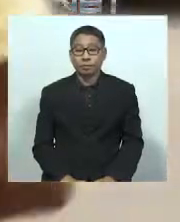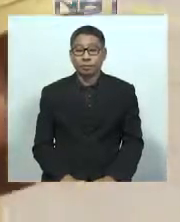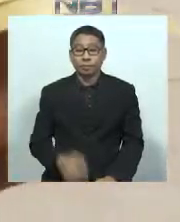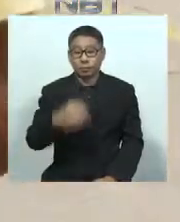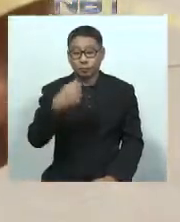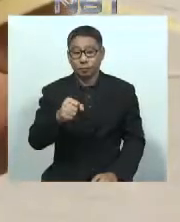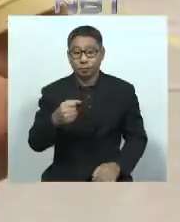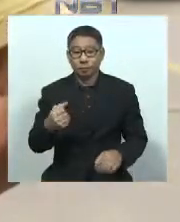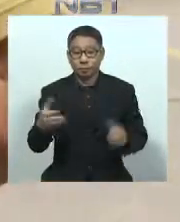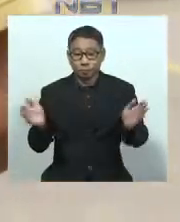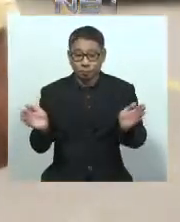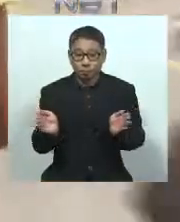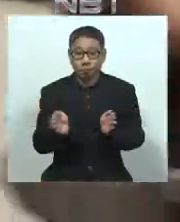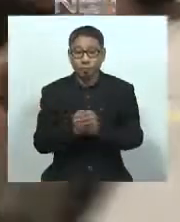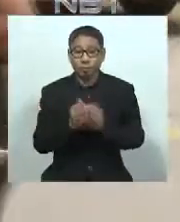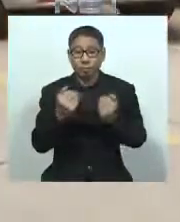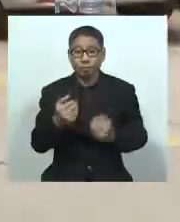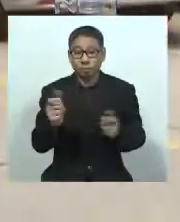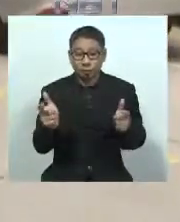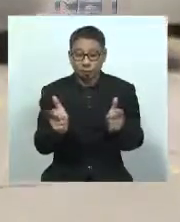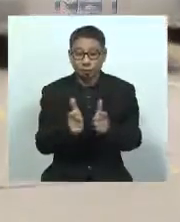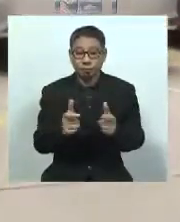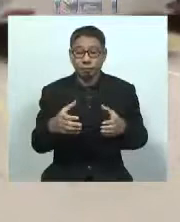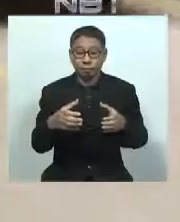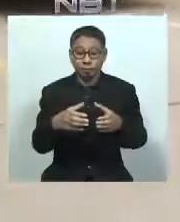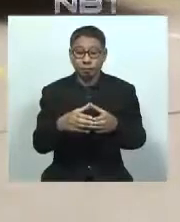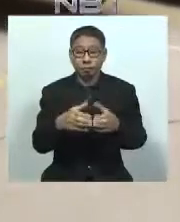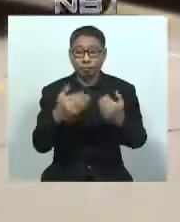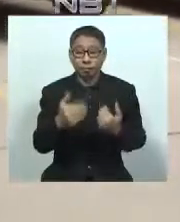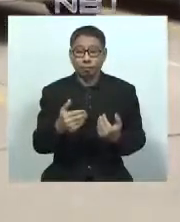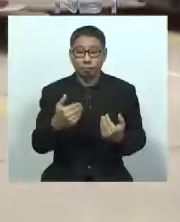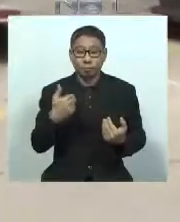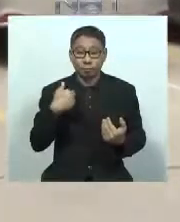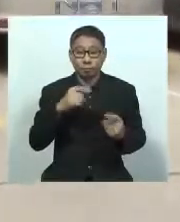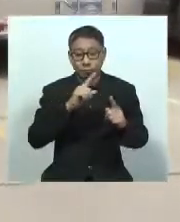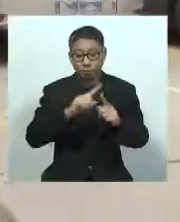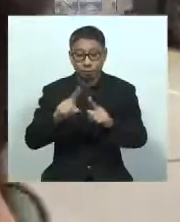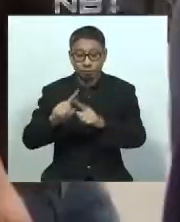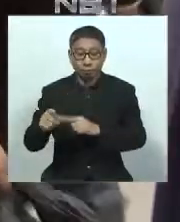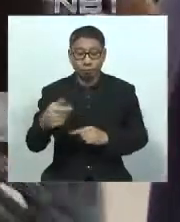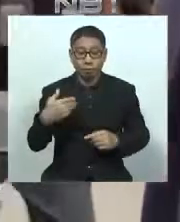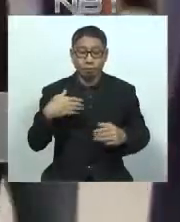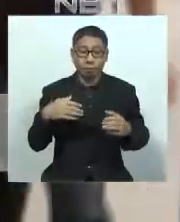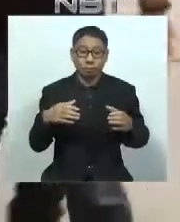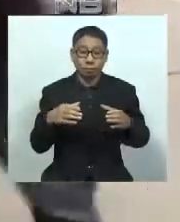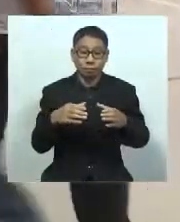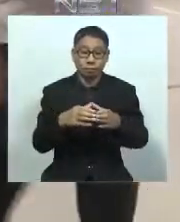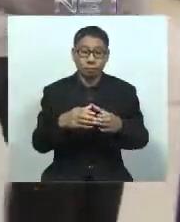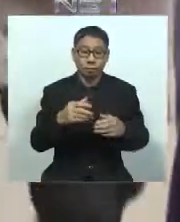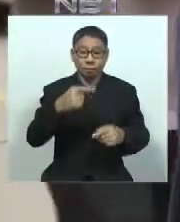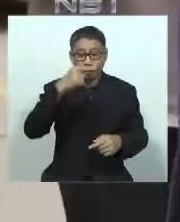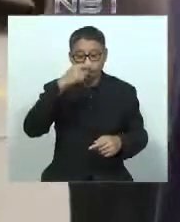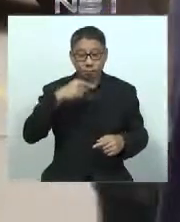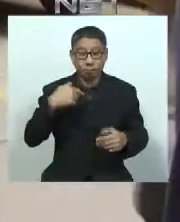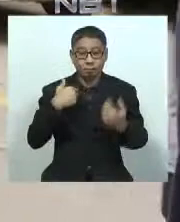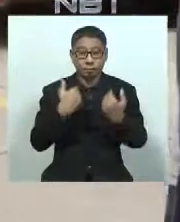โดย10พรรคร่วมขนาดเล็กก็ประกอบไปด้วยพรรคพลังชาติไทยพรรคประชาภิวัตน์พรรคไทยศรีวิไ